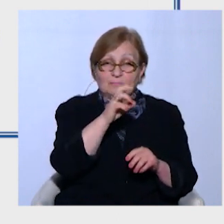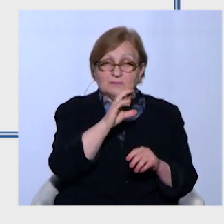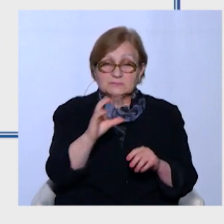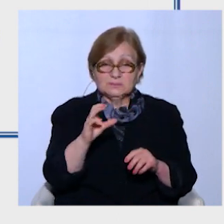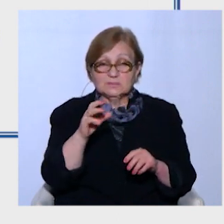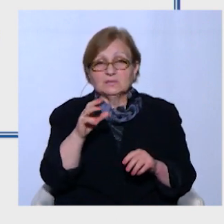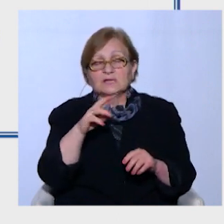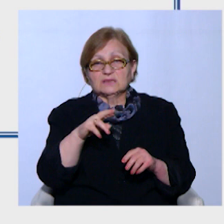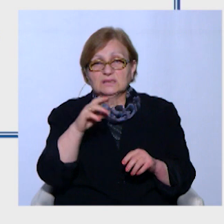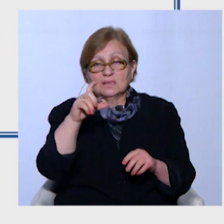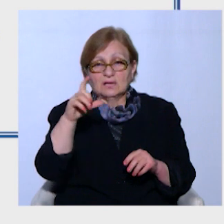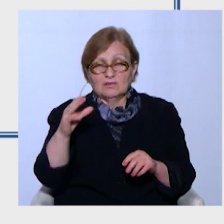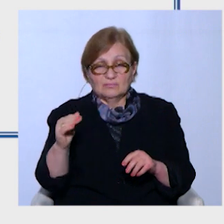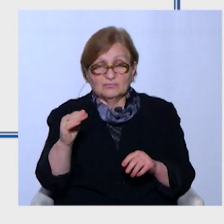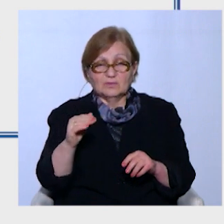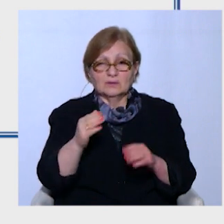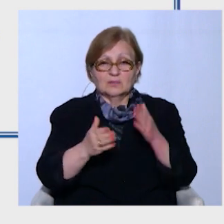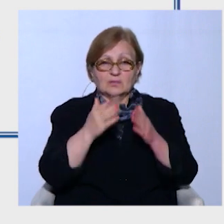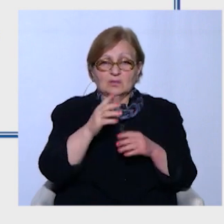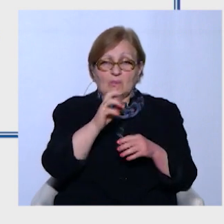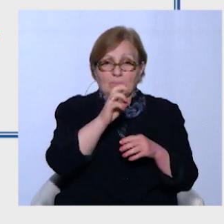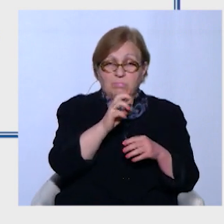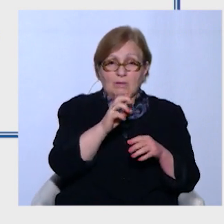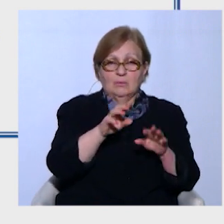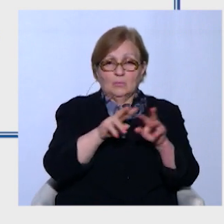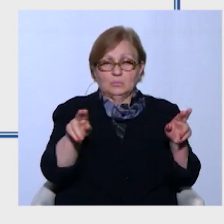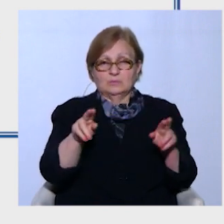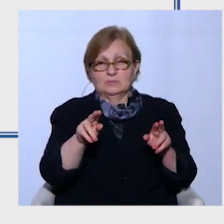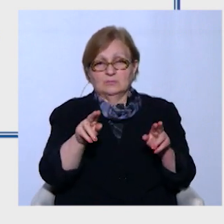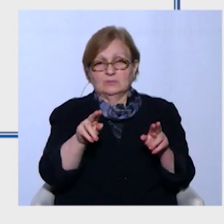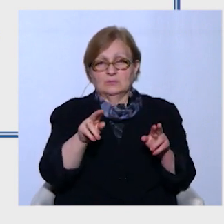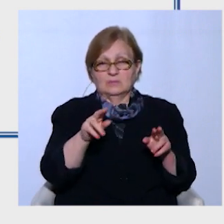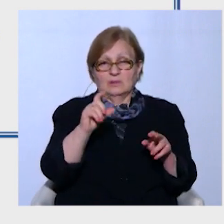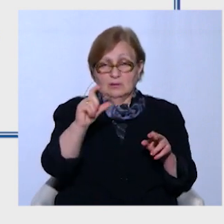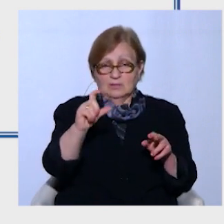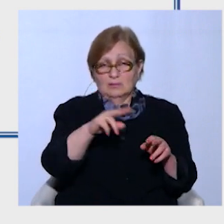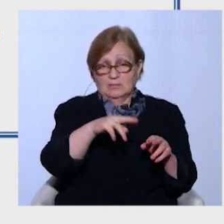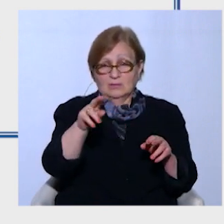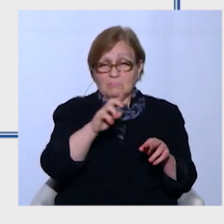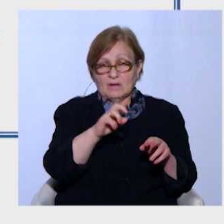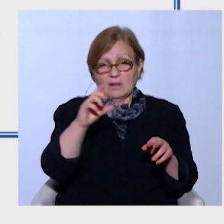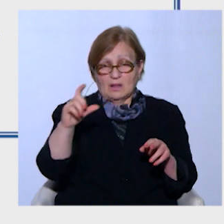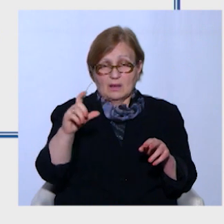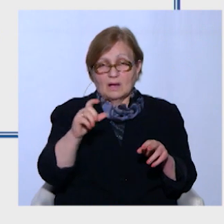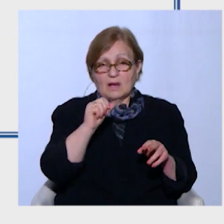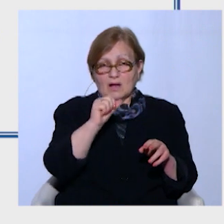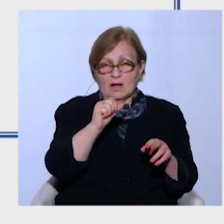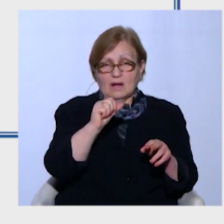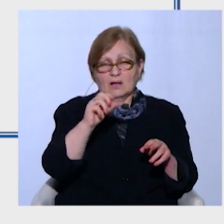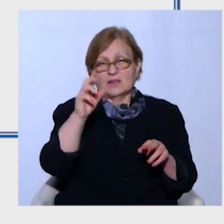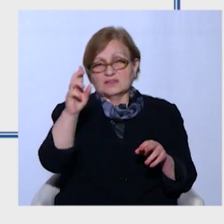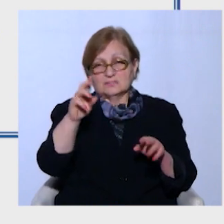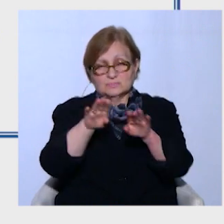და DEF სამკუთხედი. თუ კუთხე B უდრის კუთხე A-ს, თუ კუთხე B უდრის კუთხე E-ს უკაცრავად, კუთხე A უდრის კუთხე